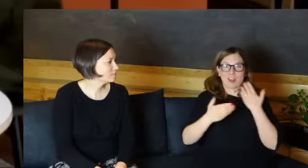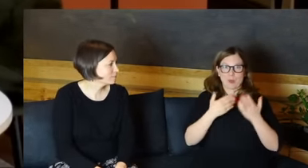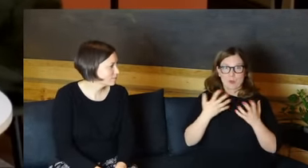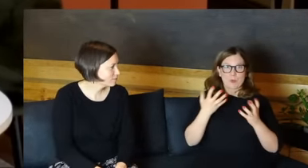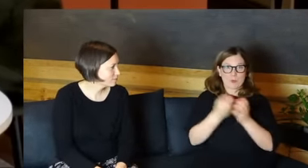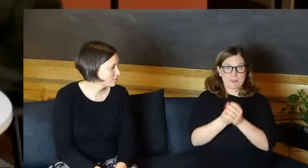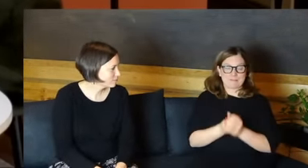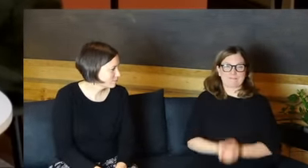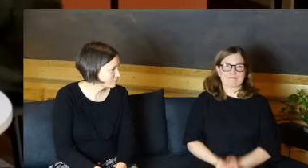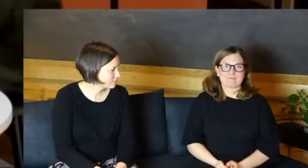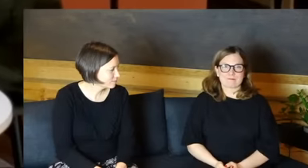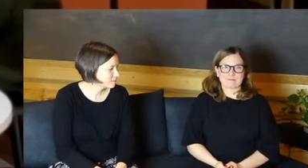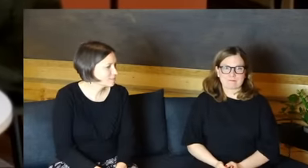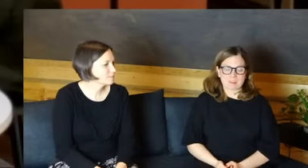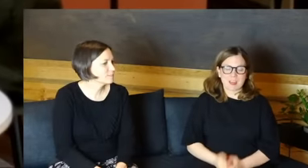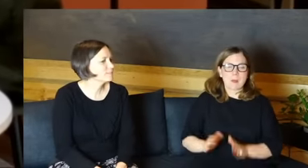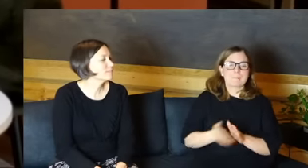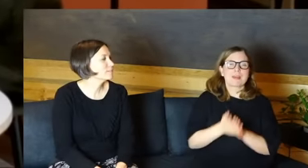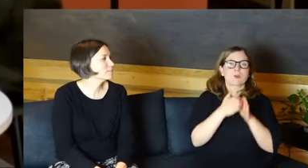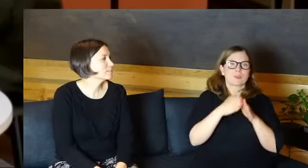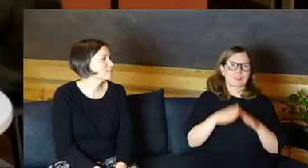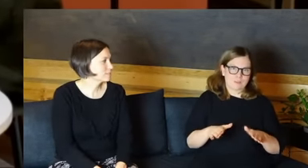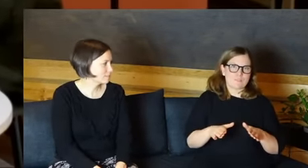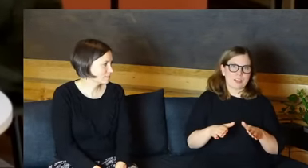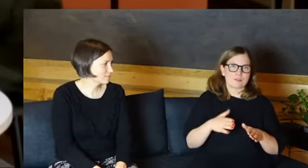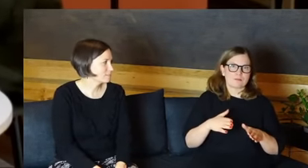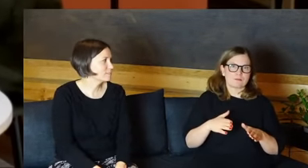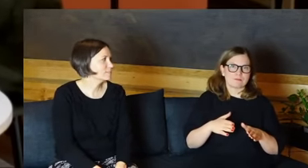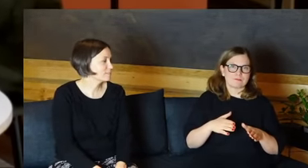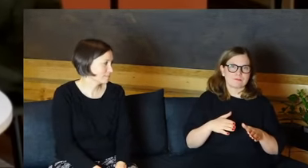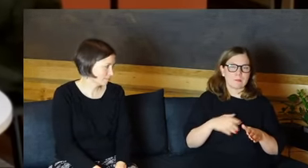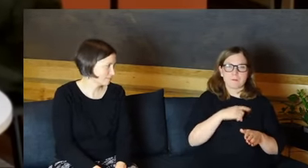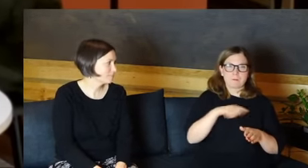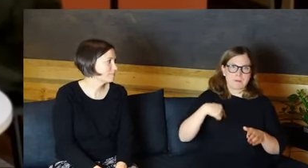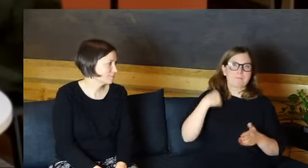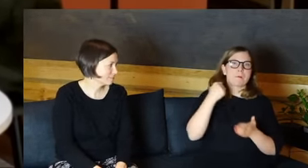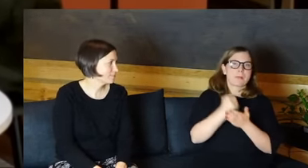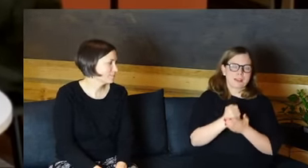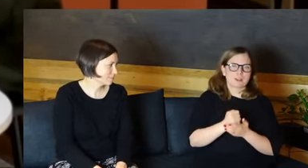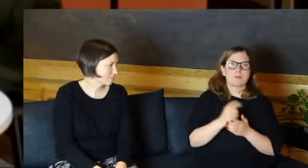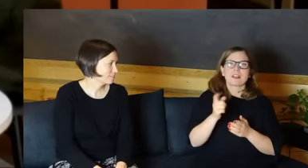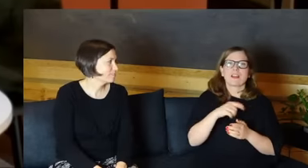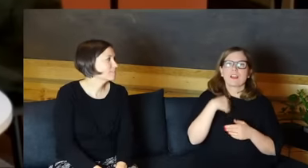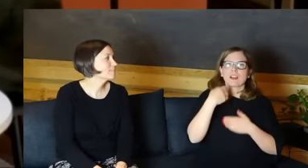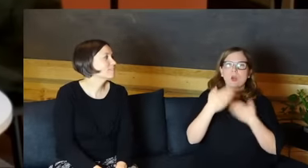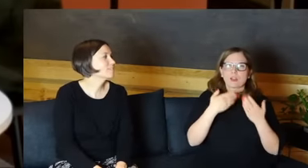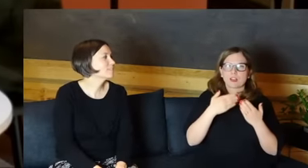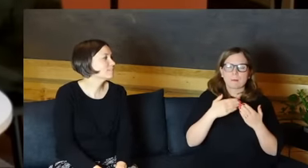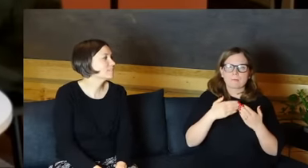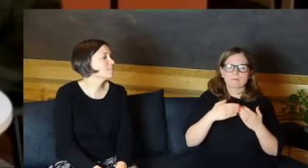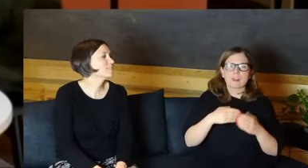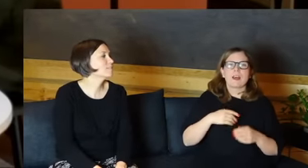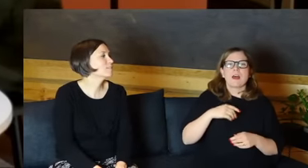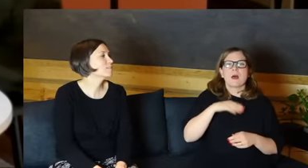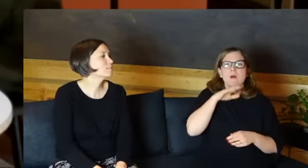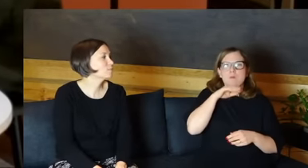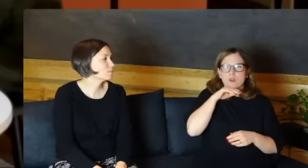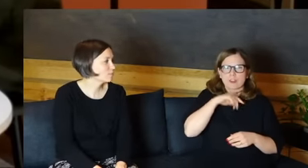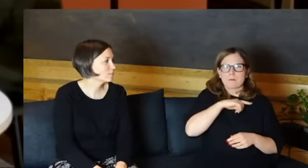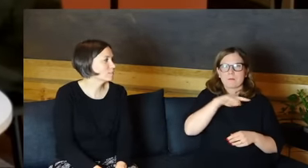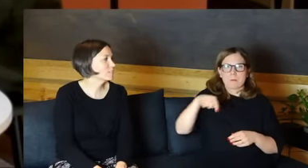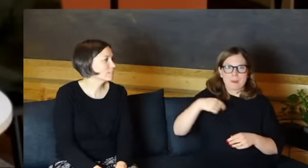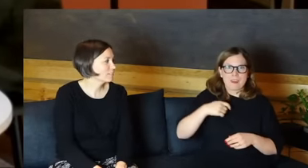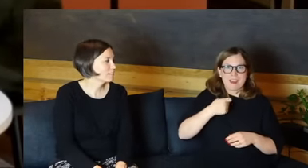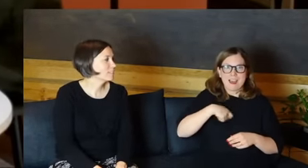se ollaan perustavalla päätetty, että se on tämmönen porsaita äidin omme kaikki. Ja tähän lauluun